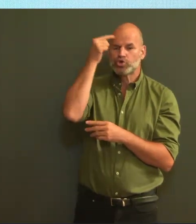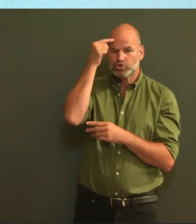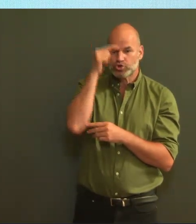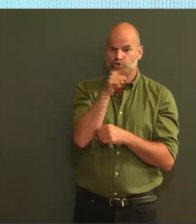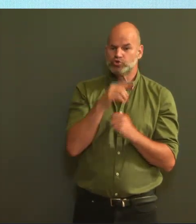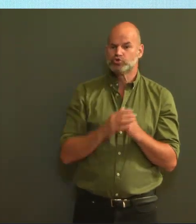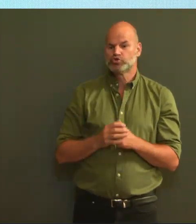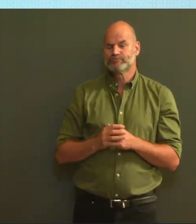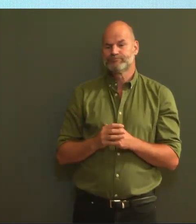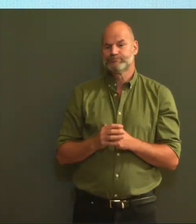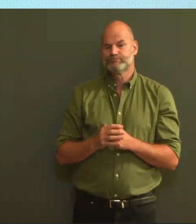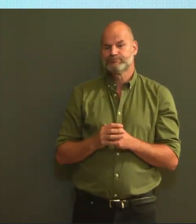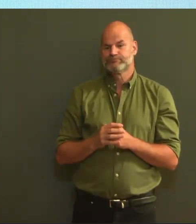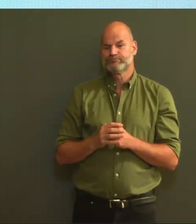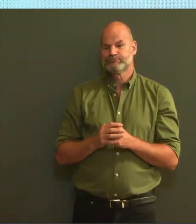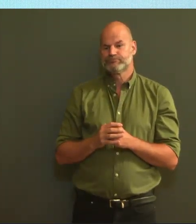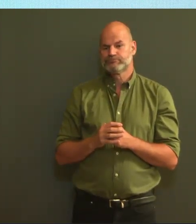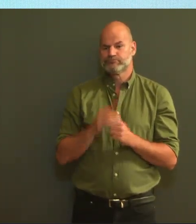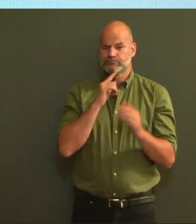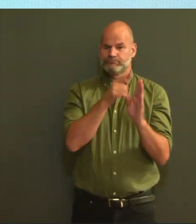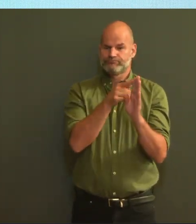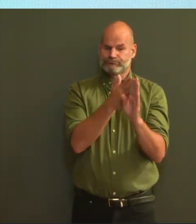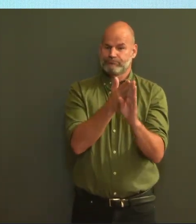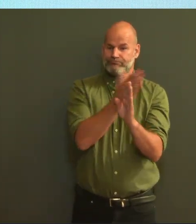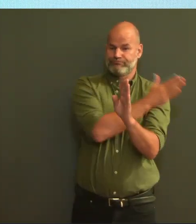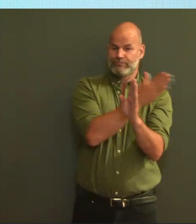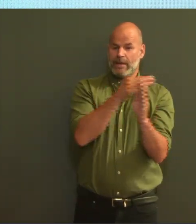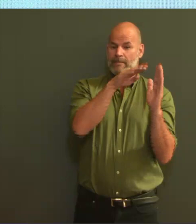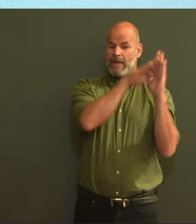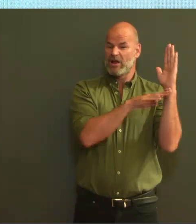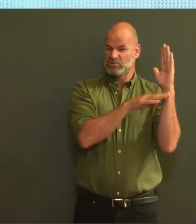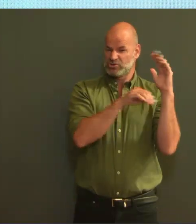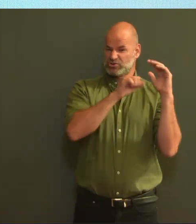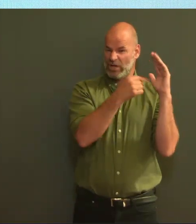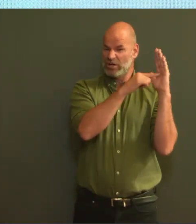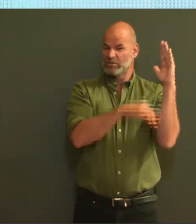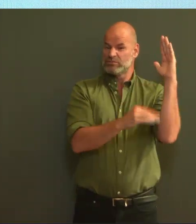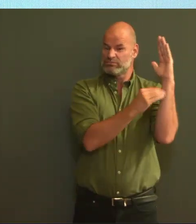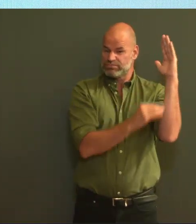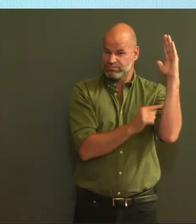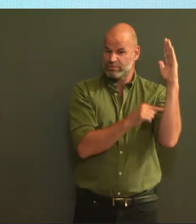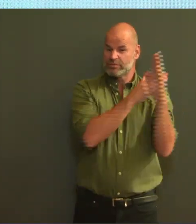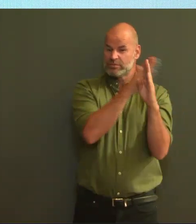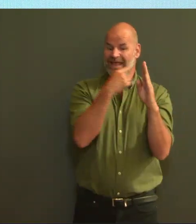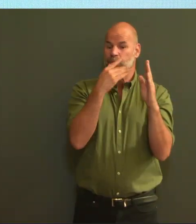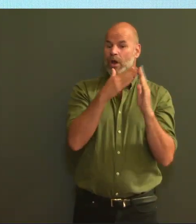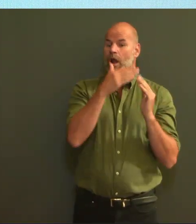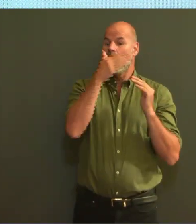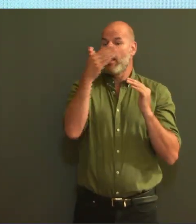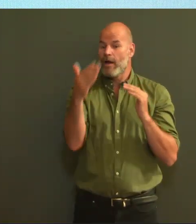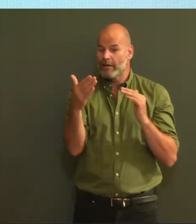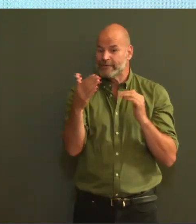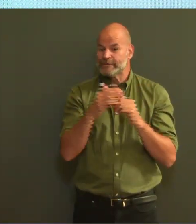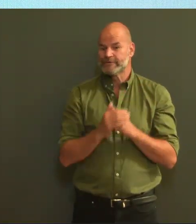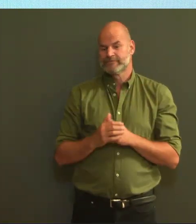na het in voege treden van de strengere maatregelen. Dus dat lijkt toch overeen te komen met wat je